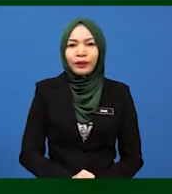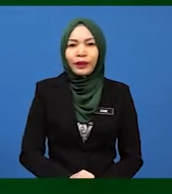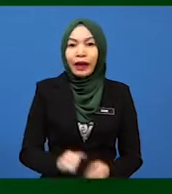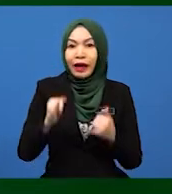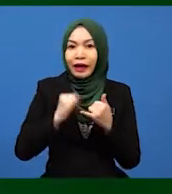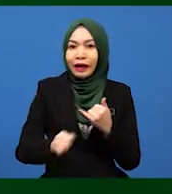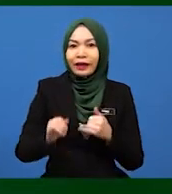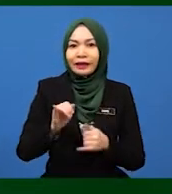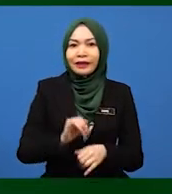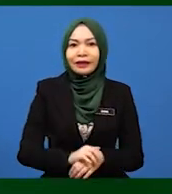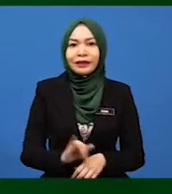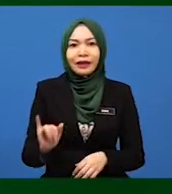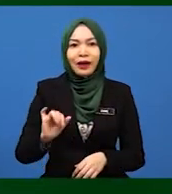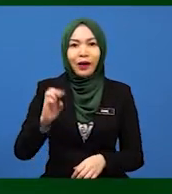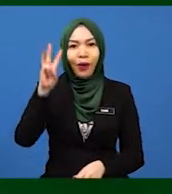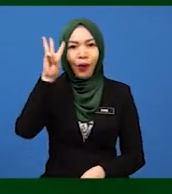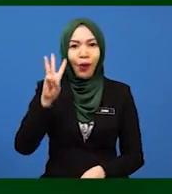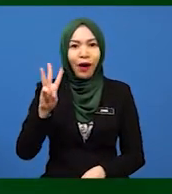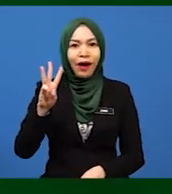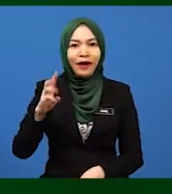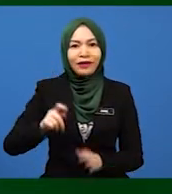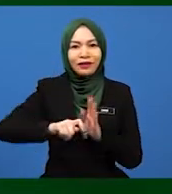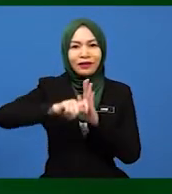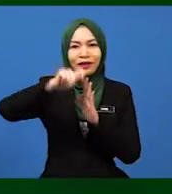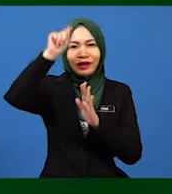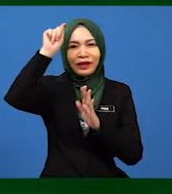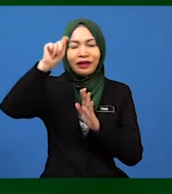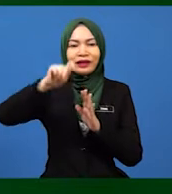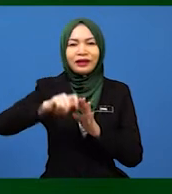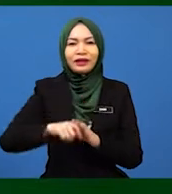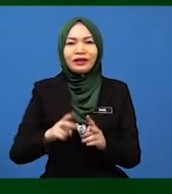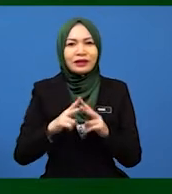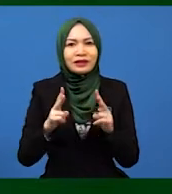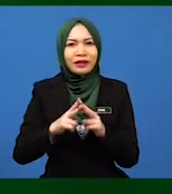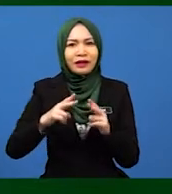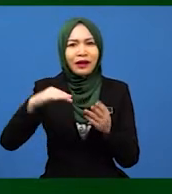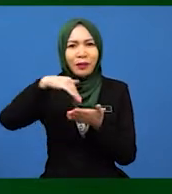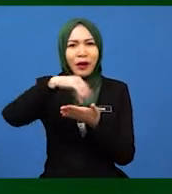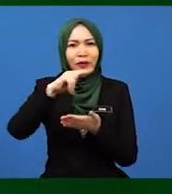Akhir sekali, wah, tinggi sungguh bangunan itu.